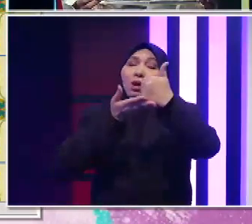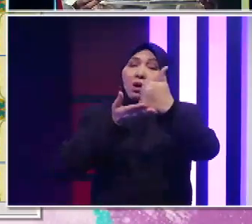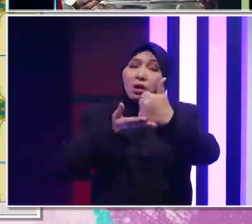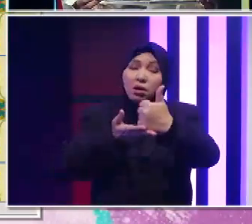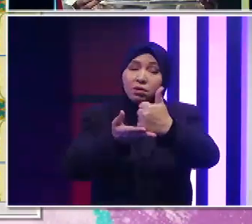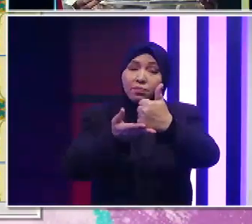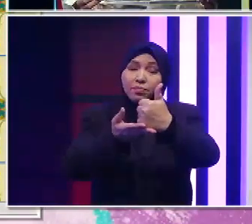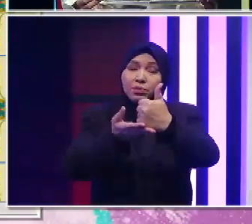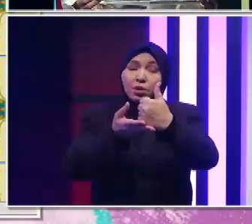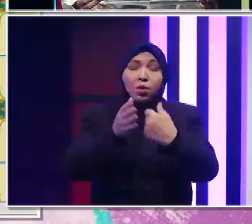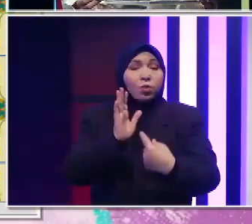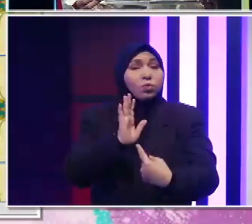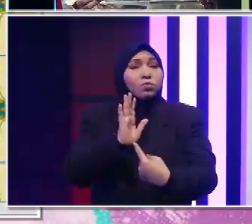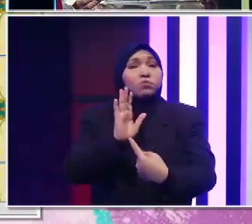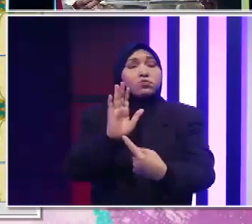Yi